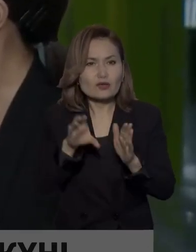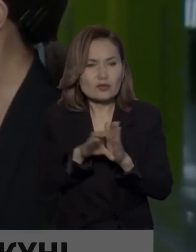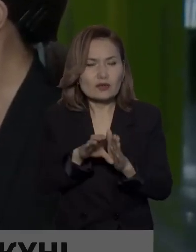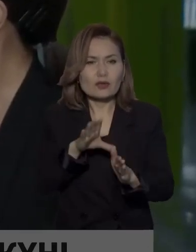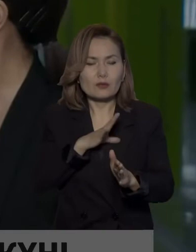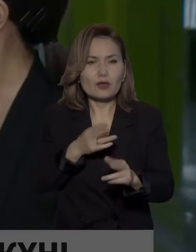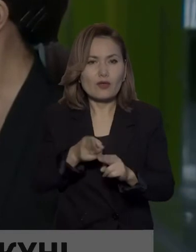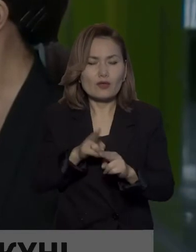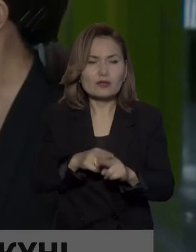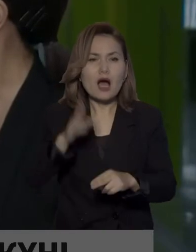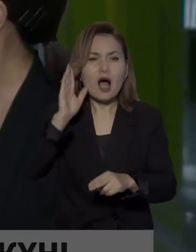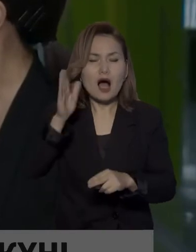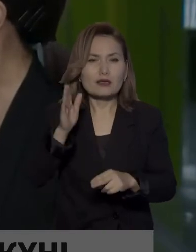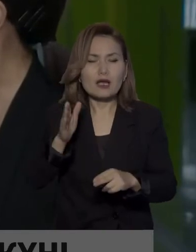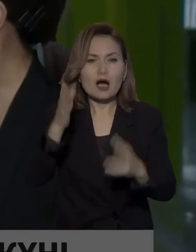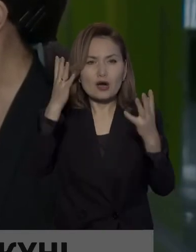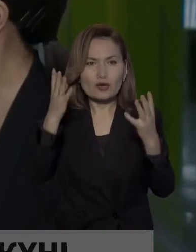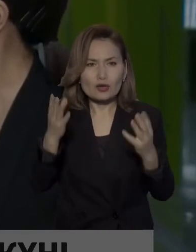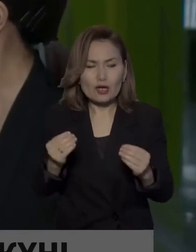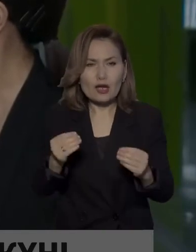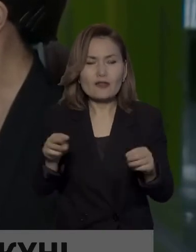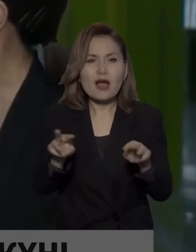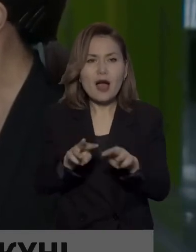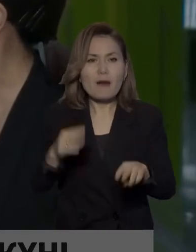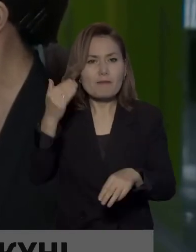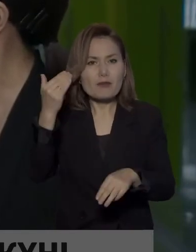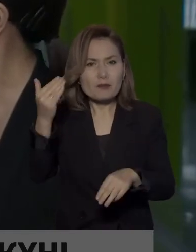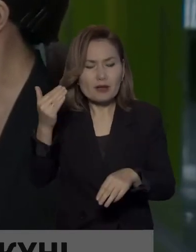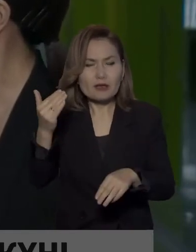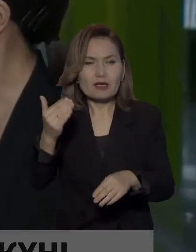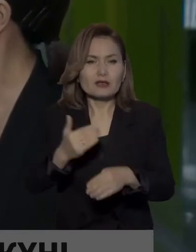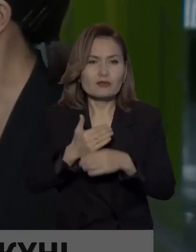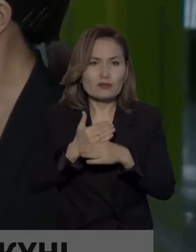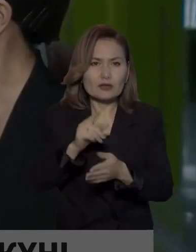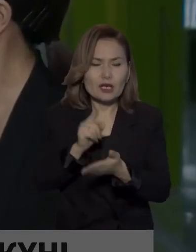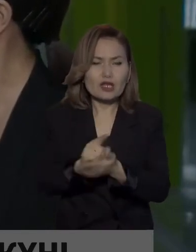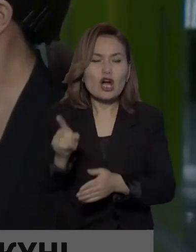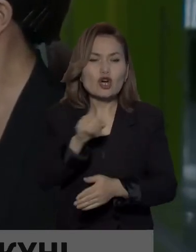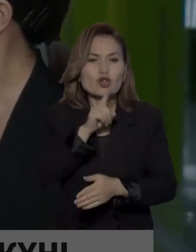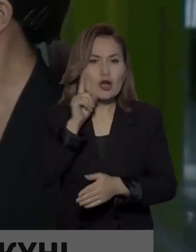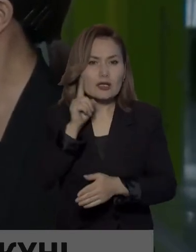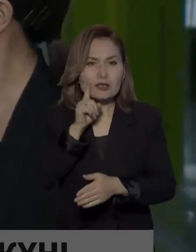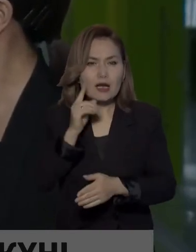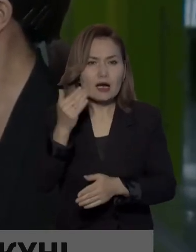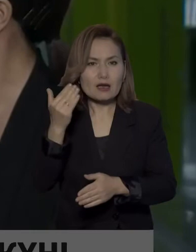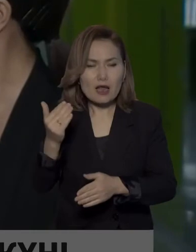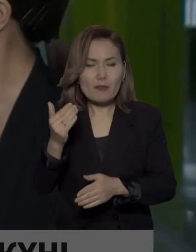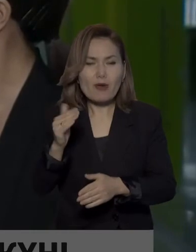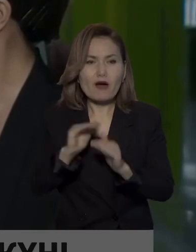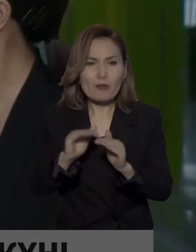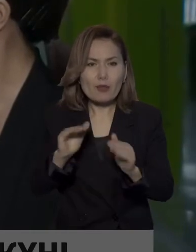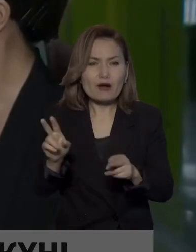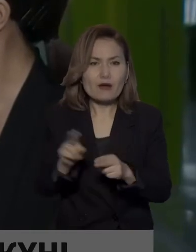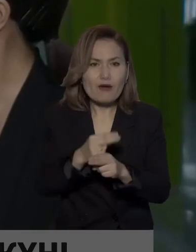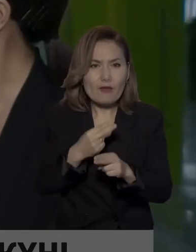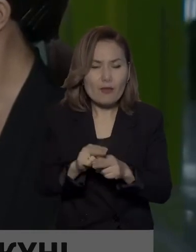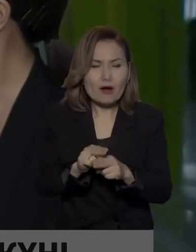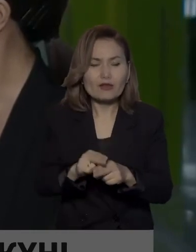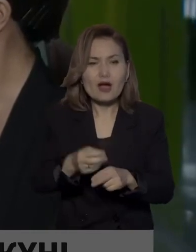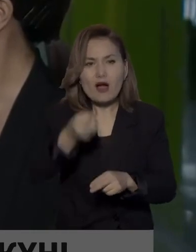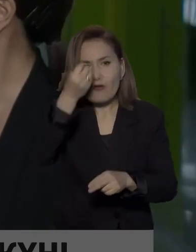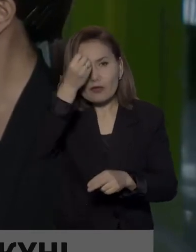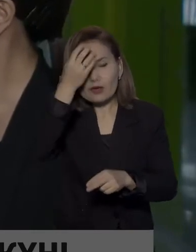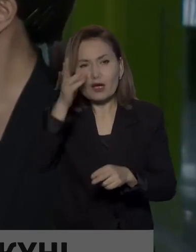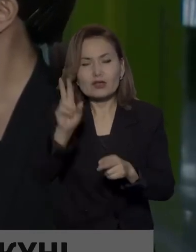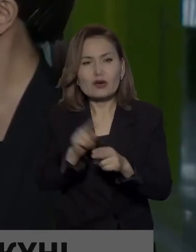біріншіден қоғамның, мемлекеттің болашағы ол жастар. Сондықтан да жастарымызды бесіктен бастап, ақыл есі